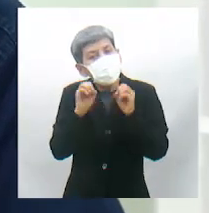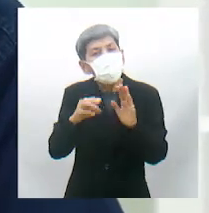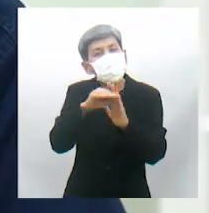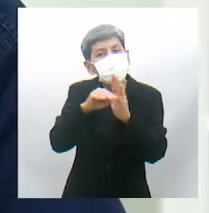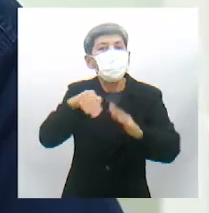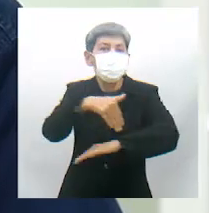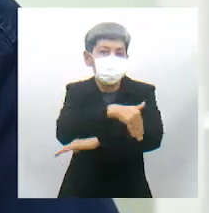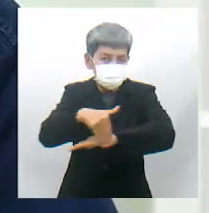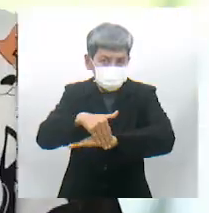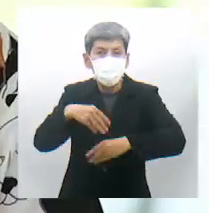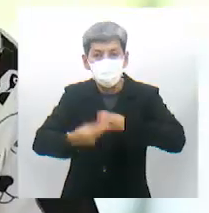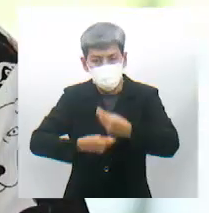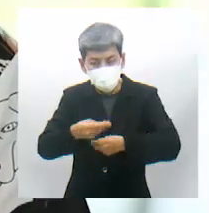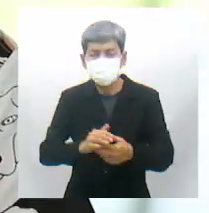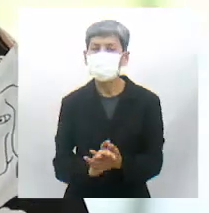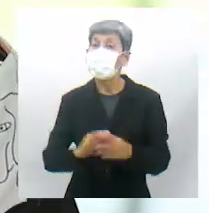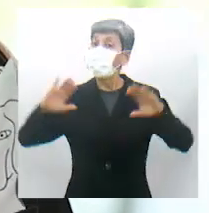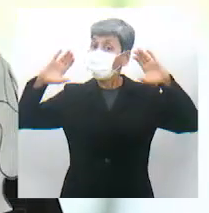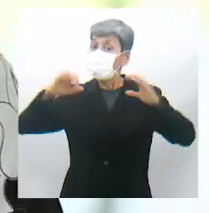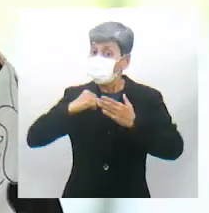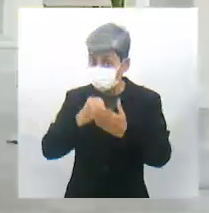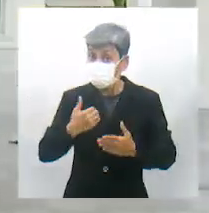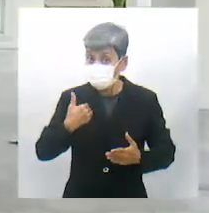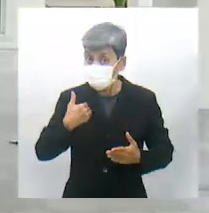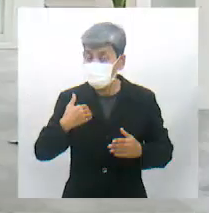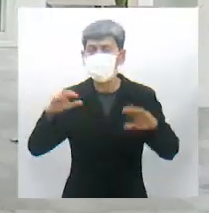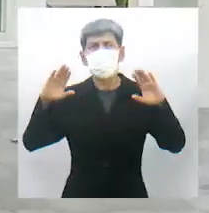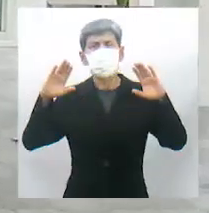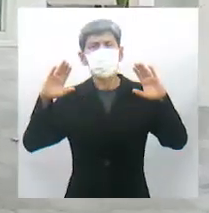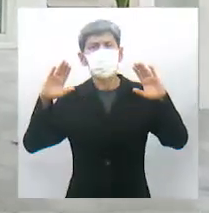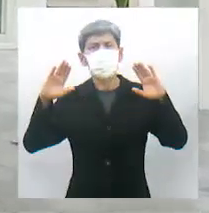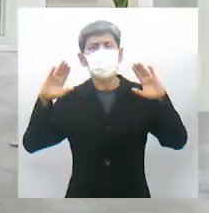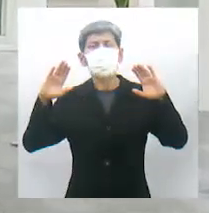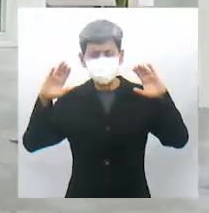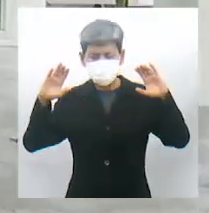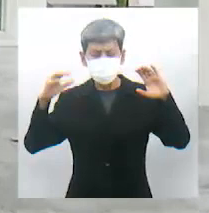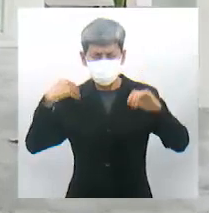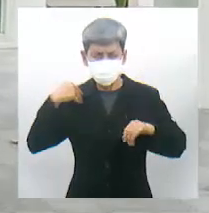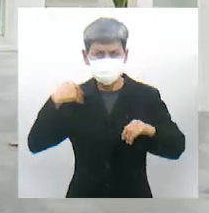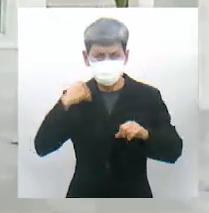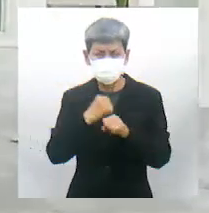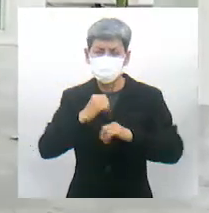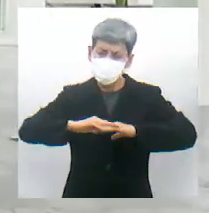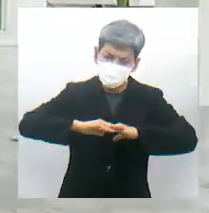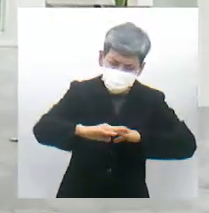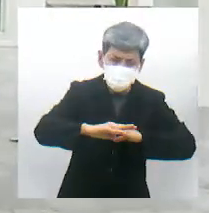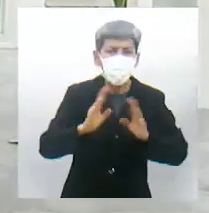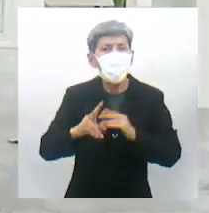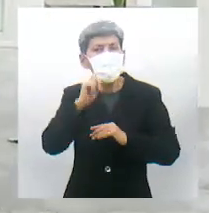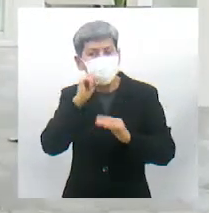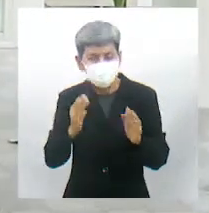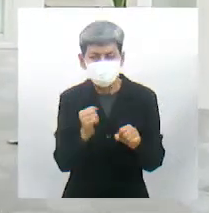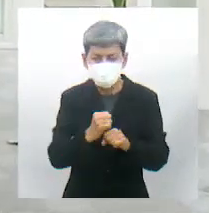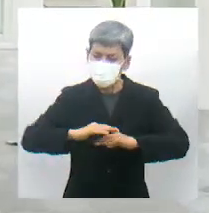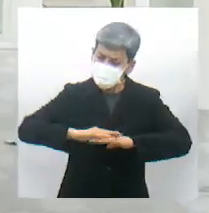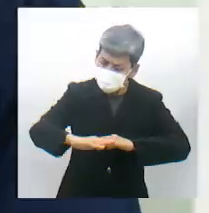ครับเรื่องการตลาด แล้วอย่างหน่วยงานรัฐที่มีให้การสนับสนุน หน่วยงานรัฐนี่ให้การทำสิ่งอำนวยความสะดวกห้องน้ำ